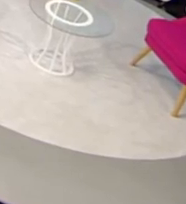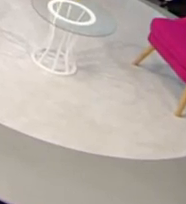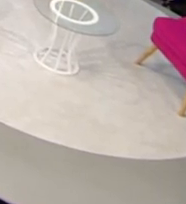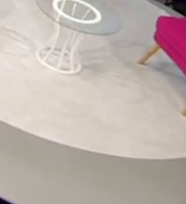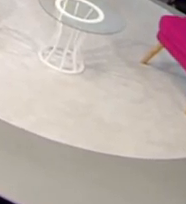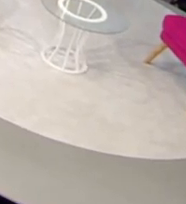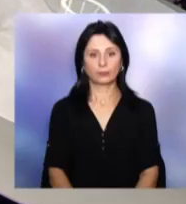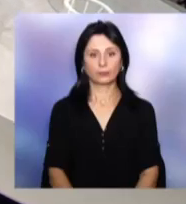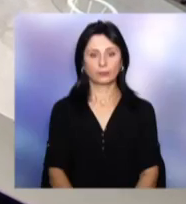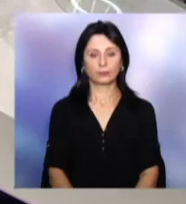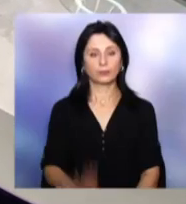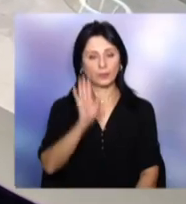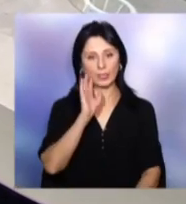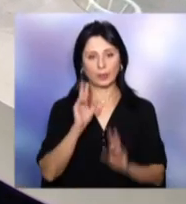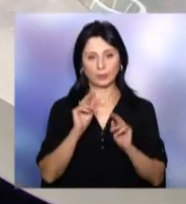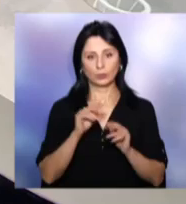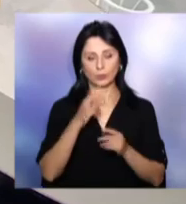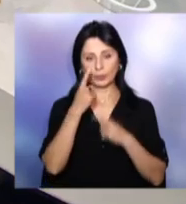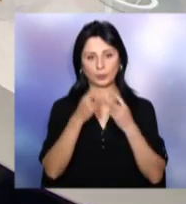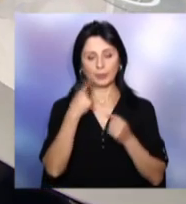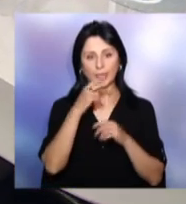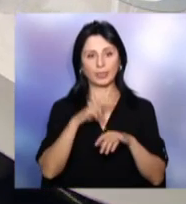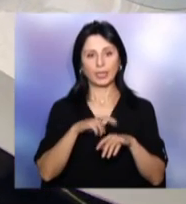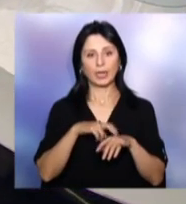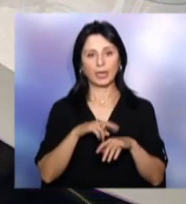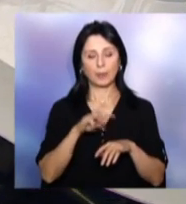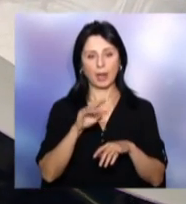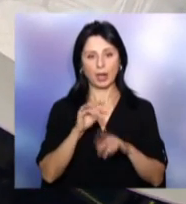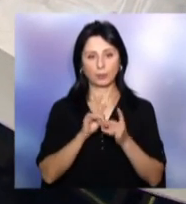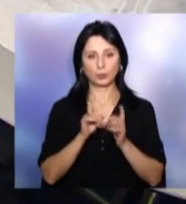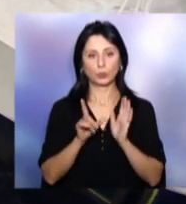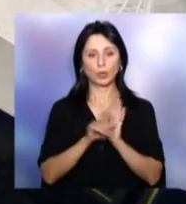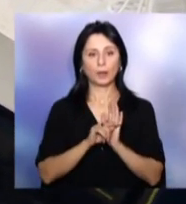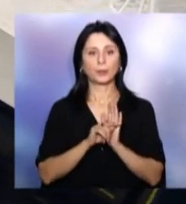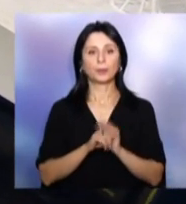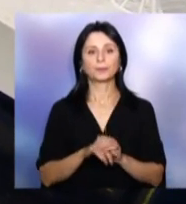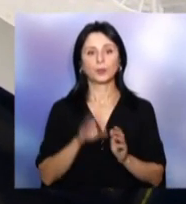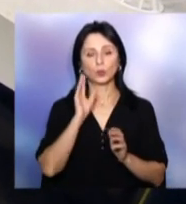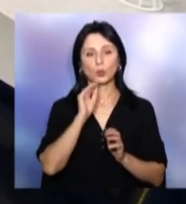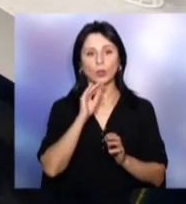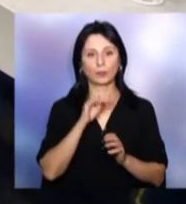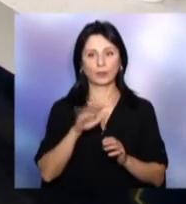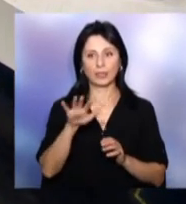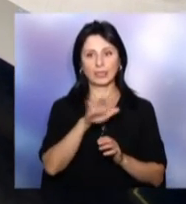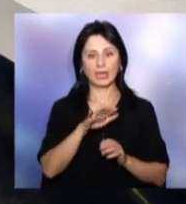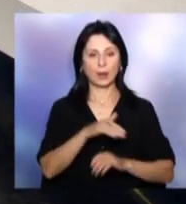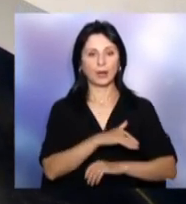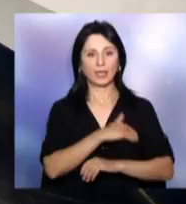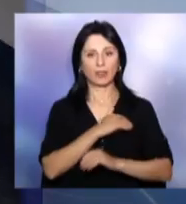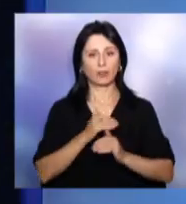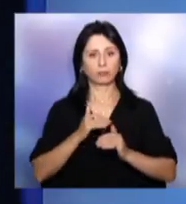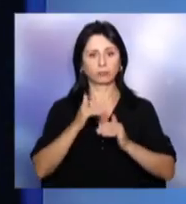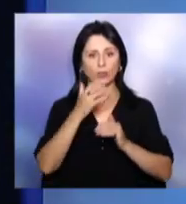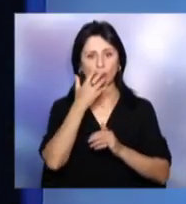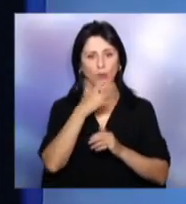დილამშვიდობისა, ეს პირველი არხია თქვენ უყურებთ გადაცემას პირადი ექიმ მარი მალაზონიას სულთო თარგმანით. როდესაც გარემოს ტემპერატურა